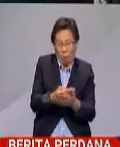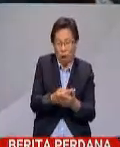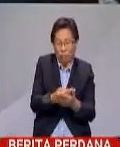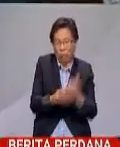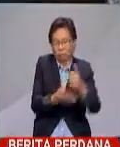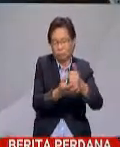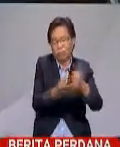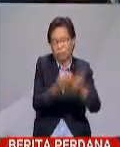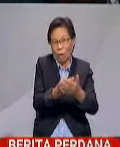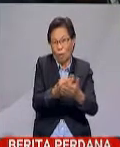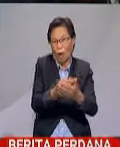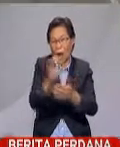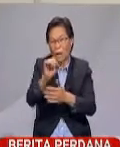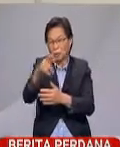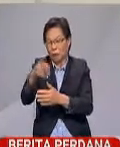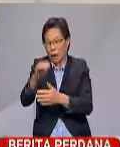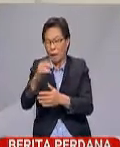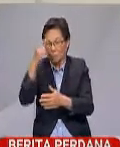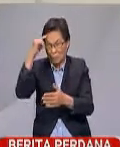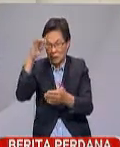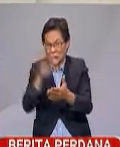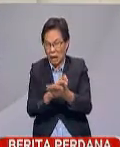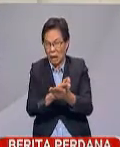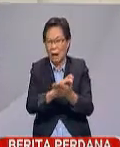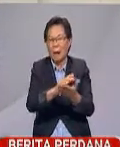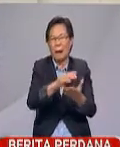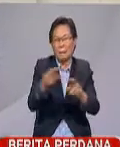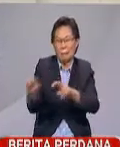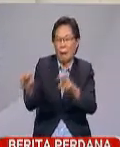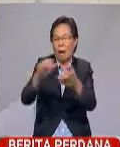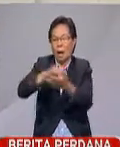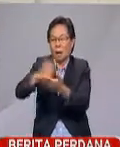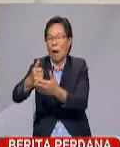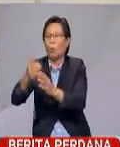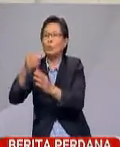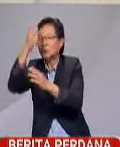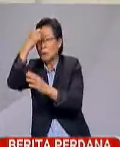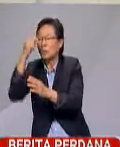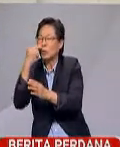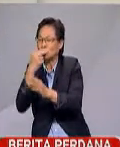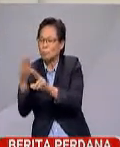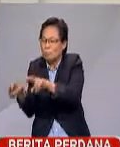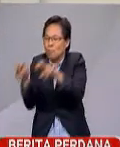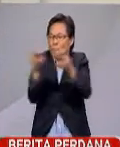berkenaan dipercayai SPRM dipindahkan daripada akaun bank Datuk Seri Najib Tun Razak.